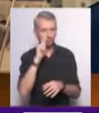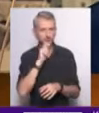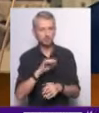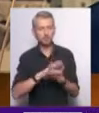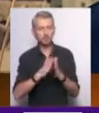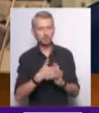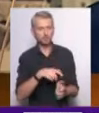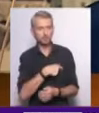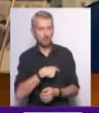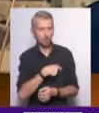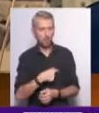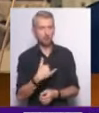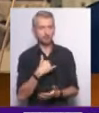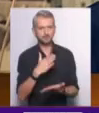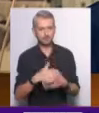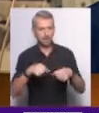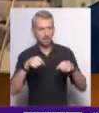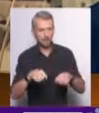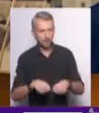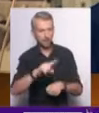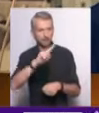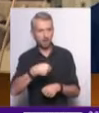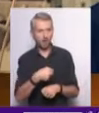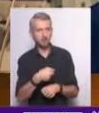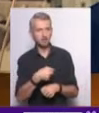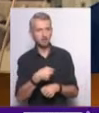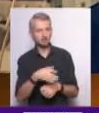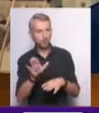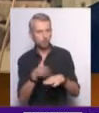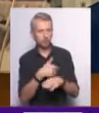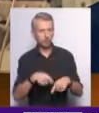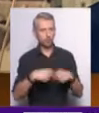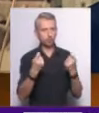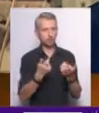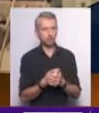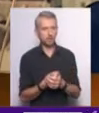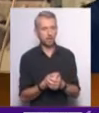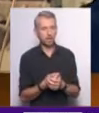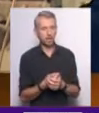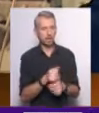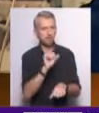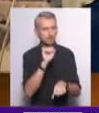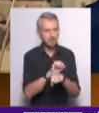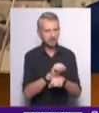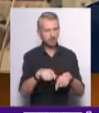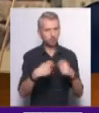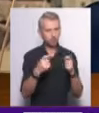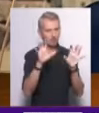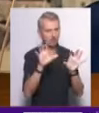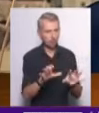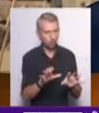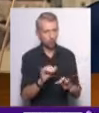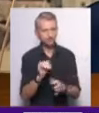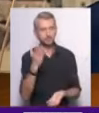статус депутатів, у мене є право вимагати усунення порушення, угу. Припинення порушення закону.